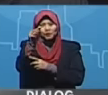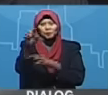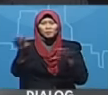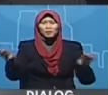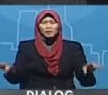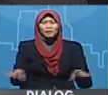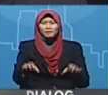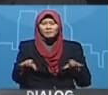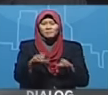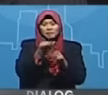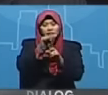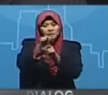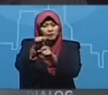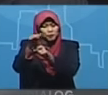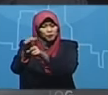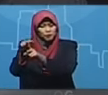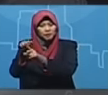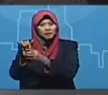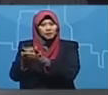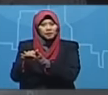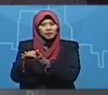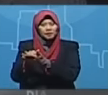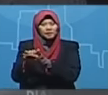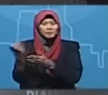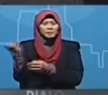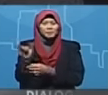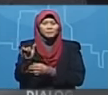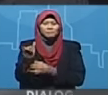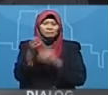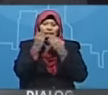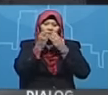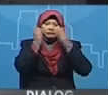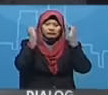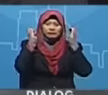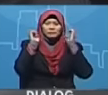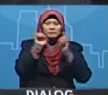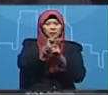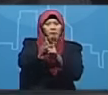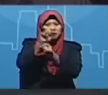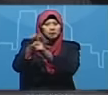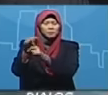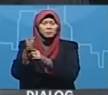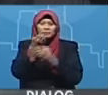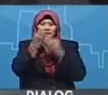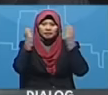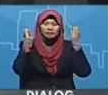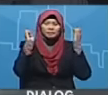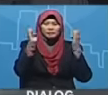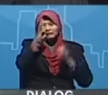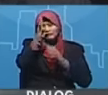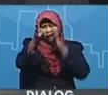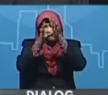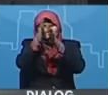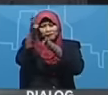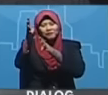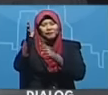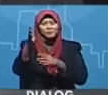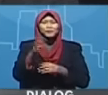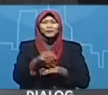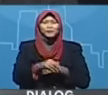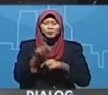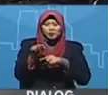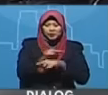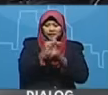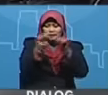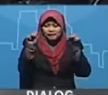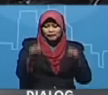melakukan penipuan ni, modus operandi dia pun semakin hebat. Uh-huh. Menggunakan kreatif, inovatif, menggunakan